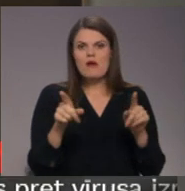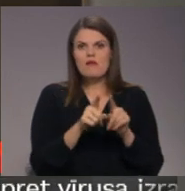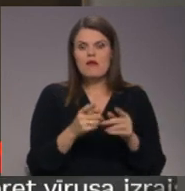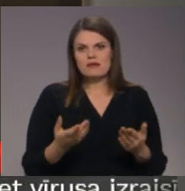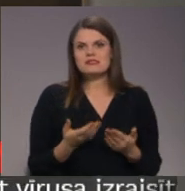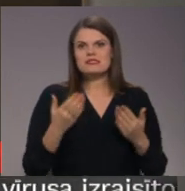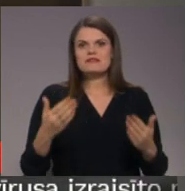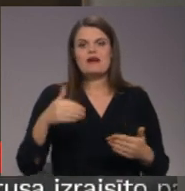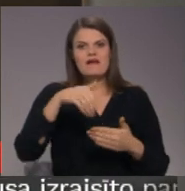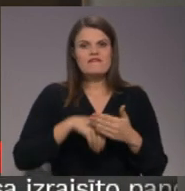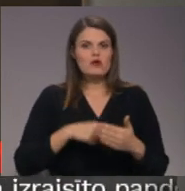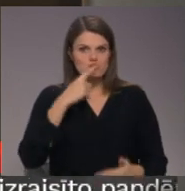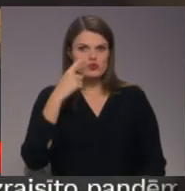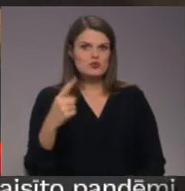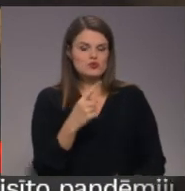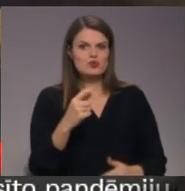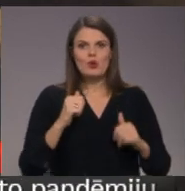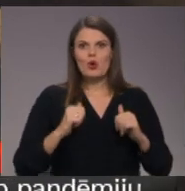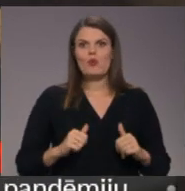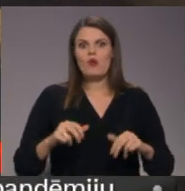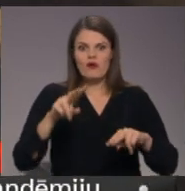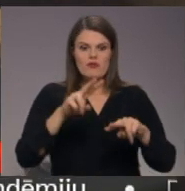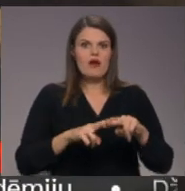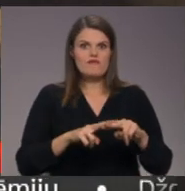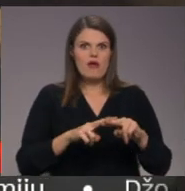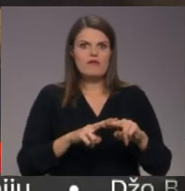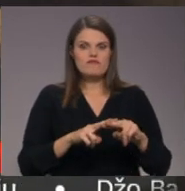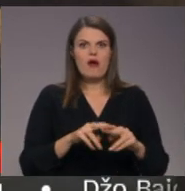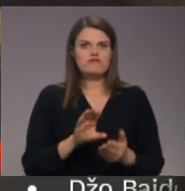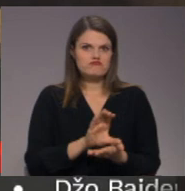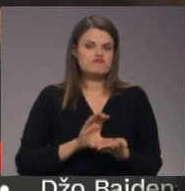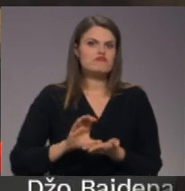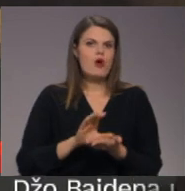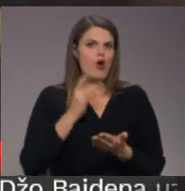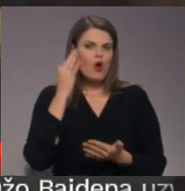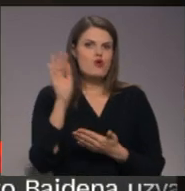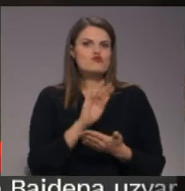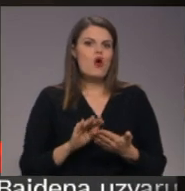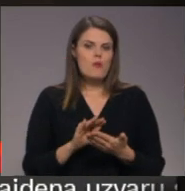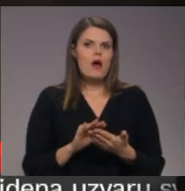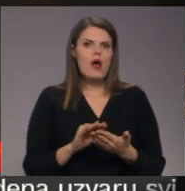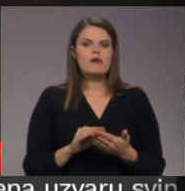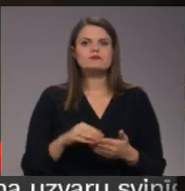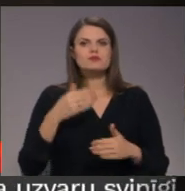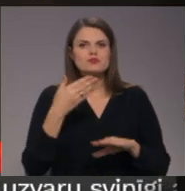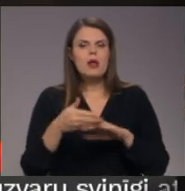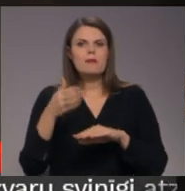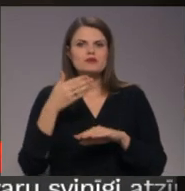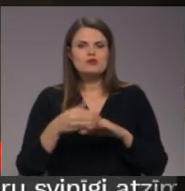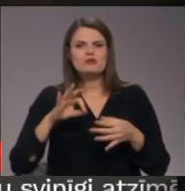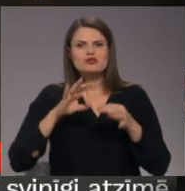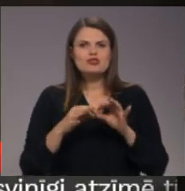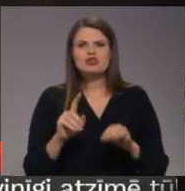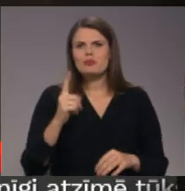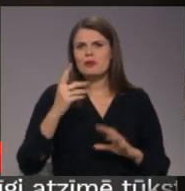vēstures stundā. Goda vietā Aleksandra Grīna vērienīgais romāns un stāsts par viņa karagaitām. Soli pa solim sarežģīto